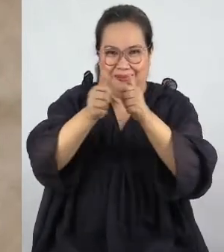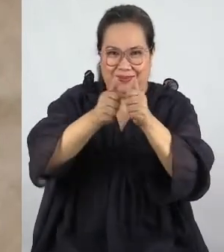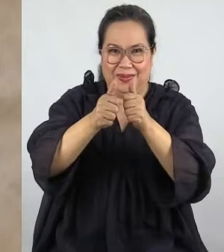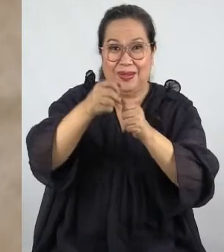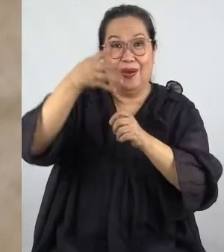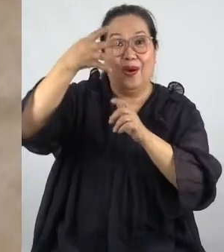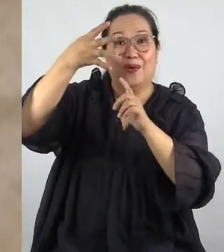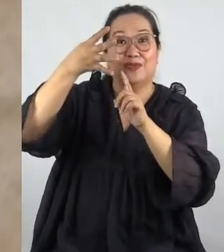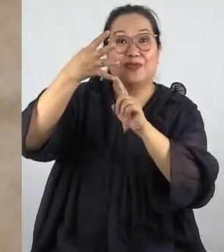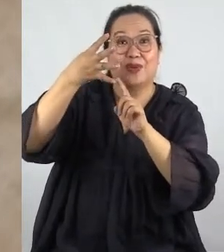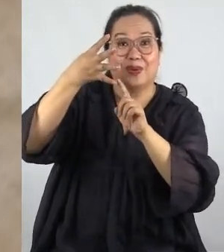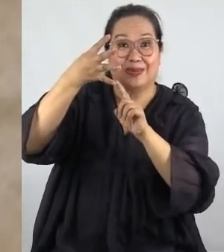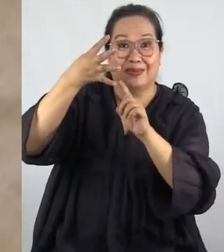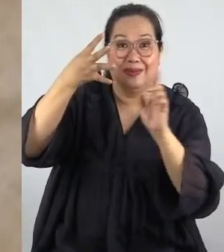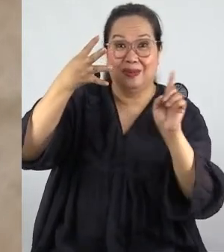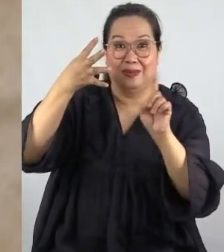Pangapat,